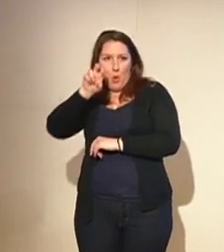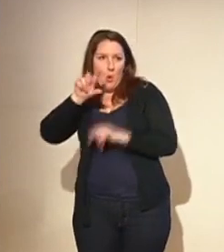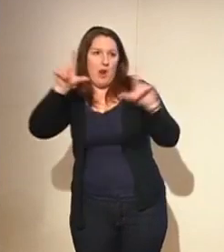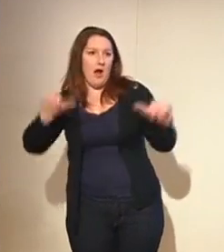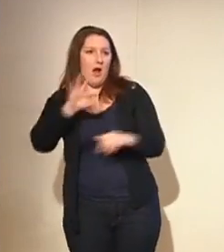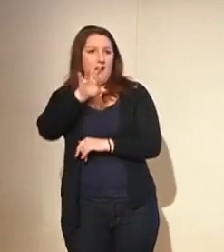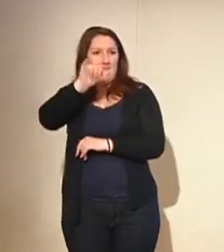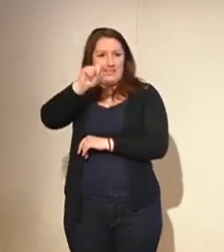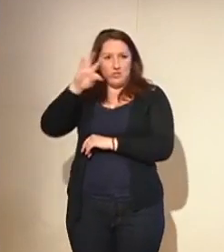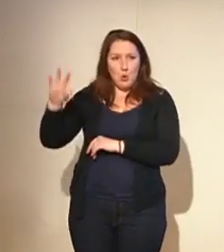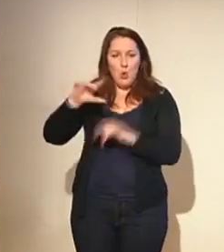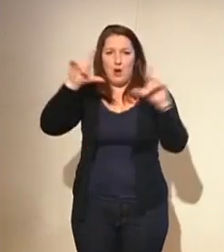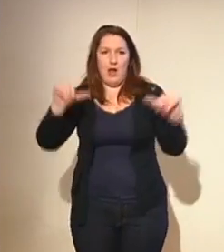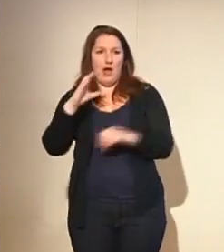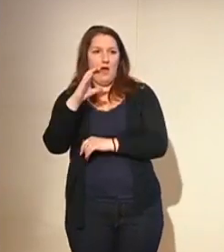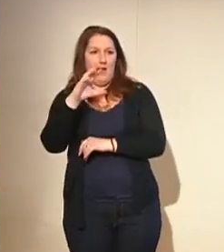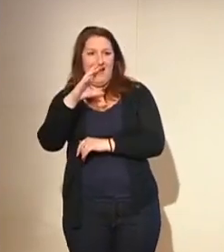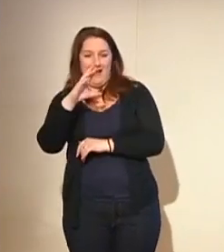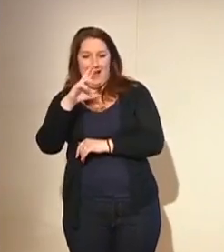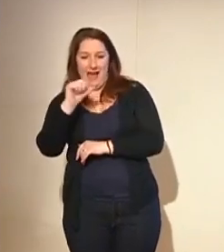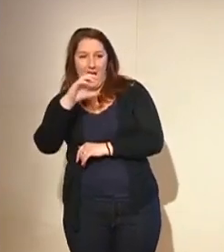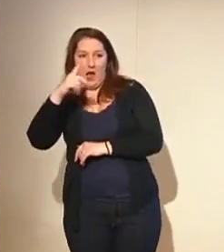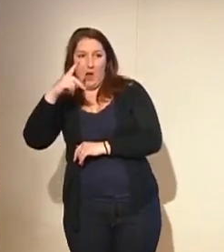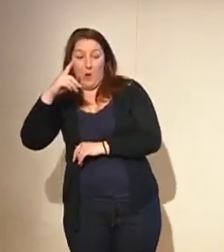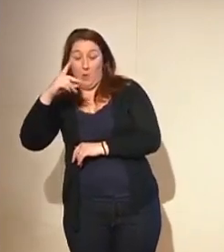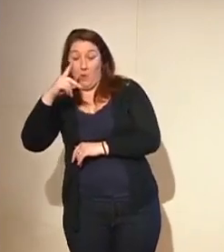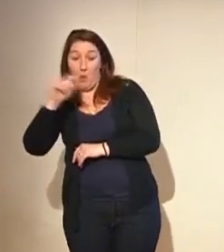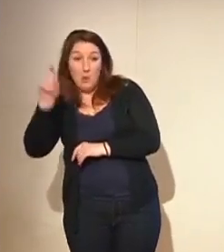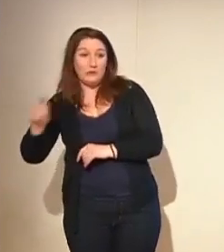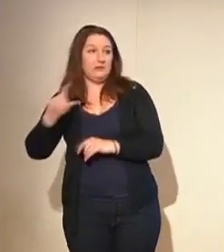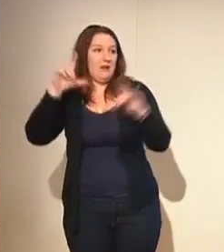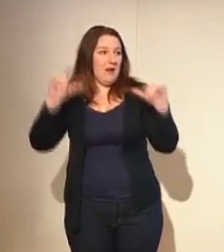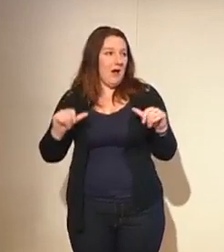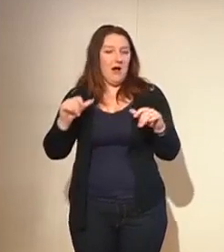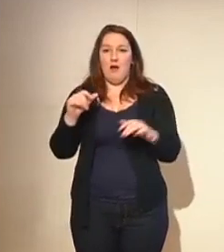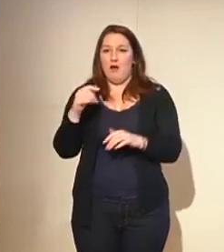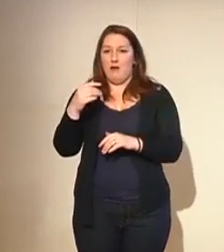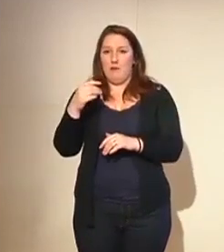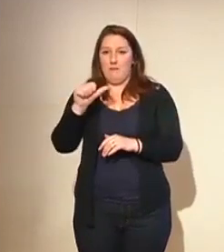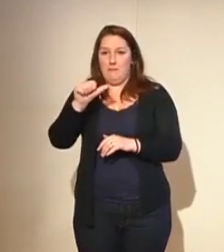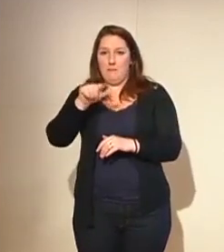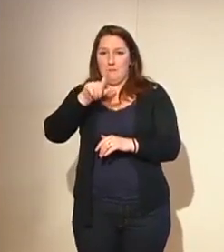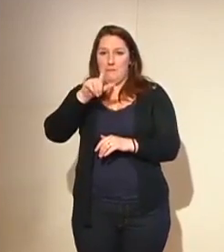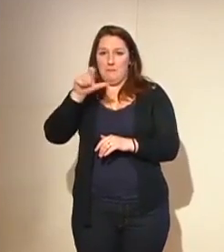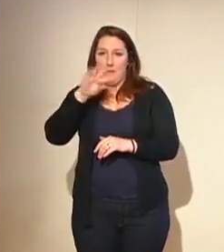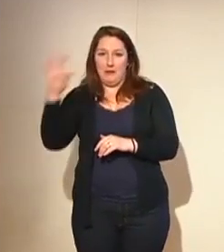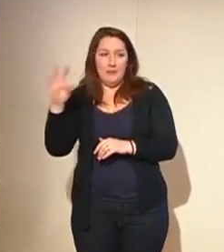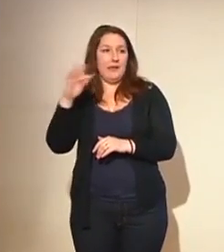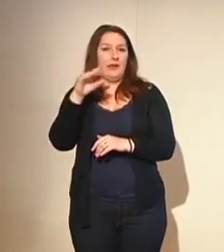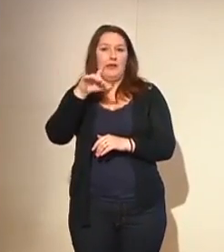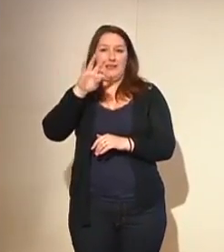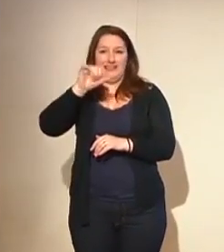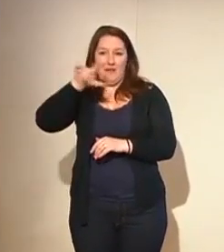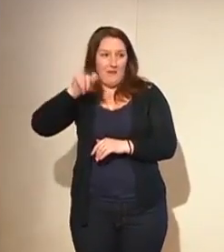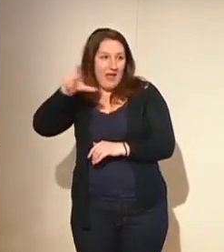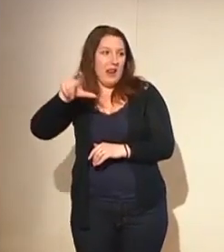fristau Catherine racose Fabien malb Mavel Jacques Viard pr